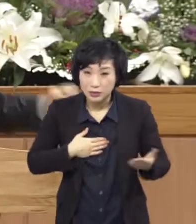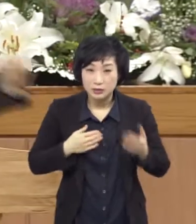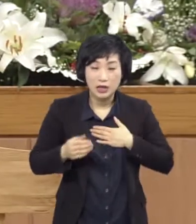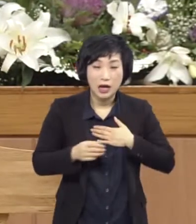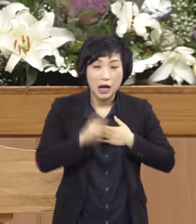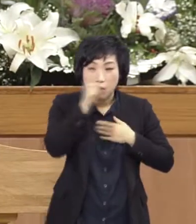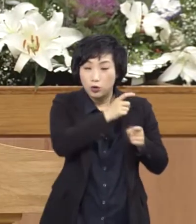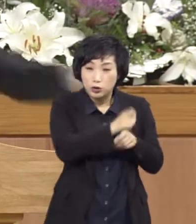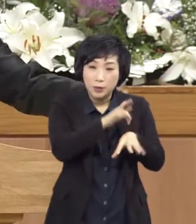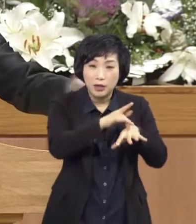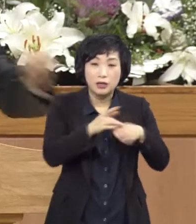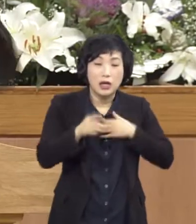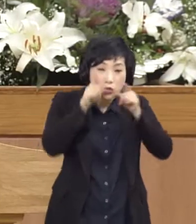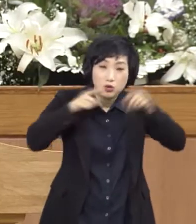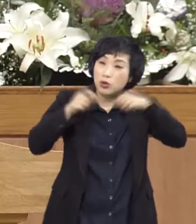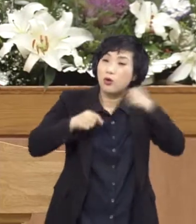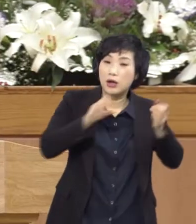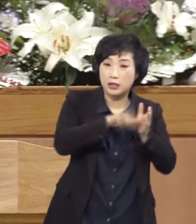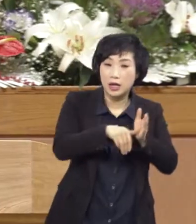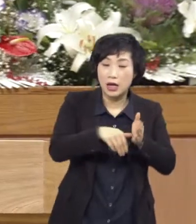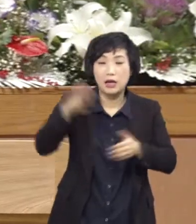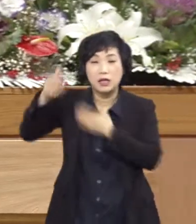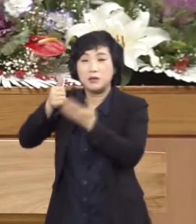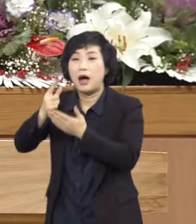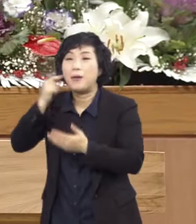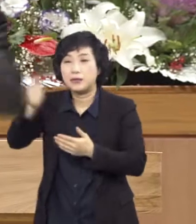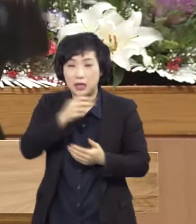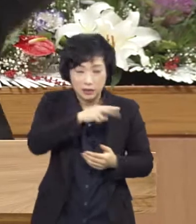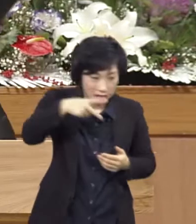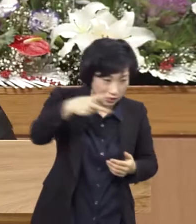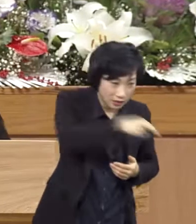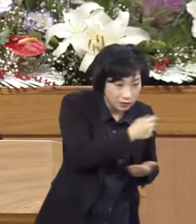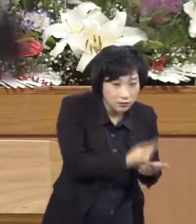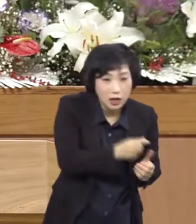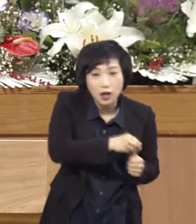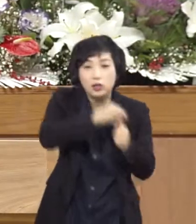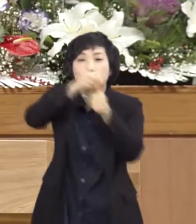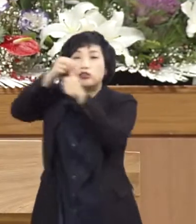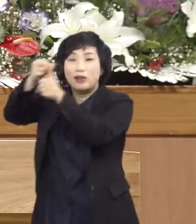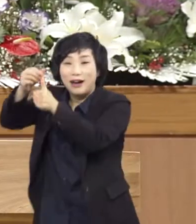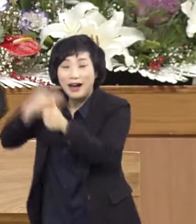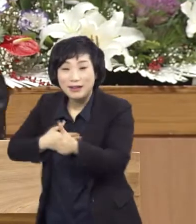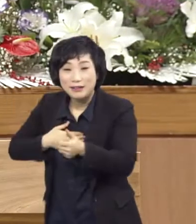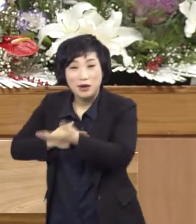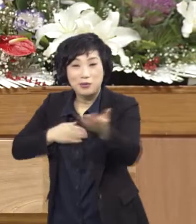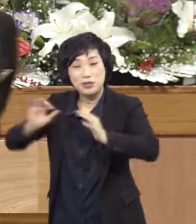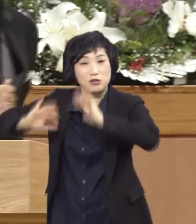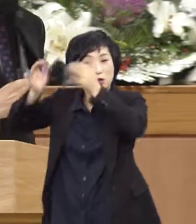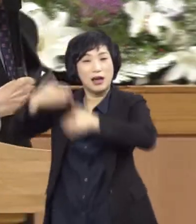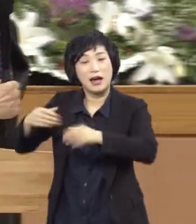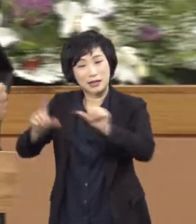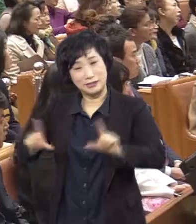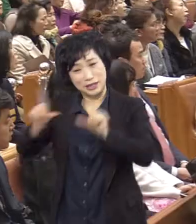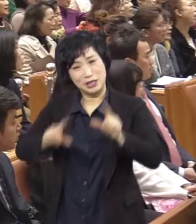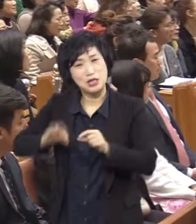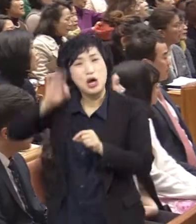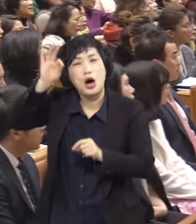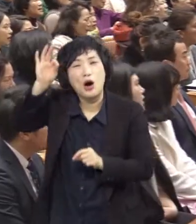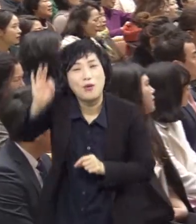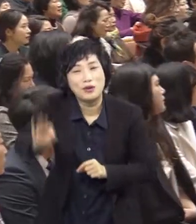때 그의 손에서 하나님 아버지께로 옮겨지면서 천국에서 영원히 영원히 살